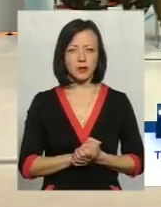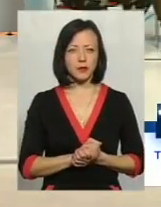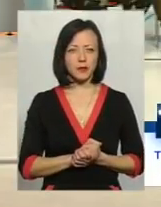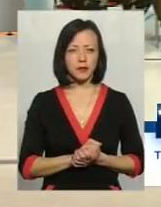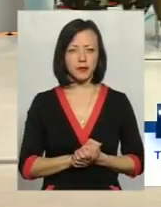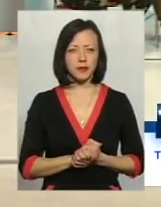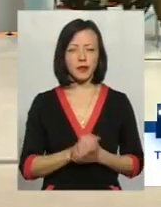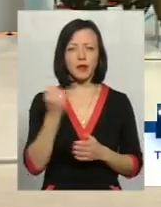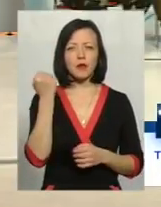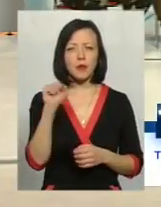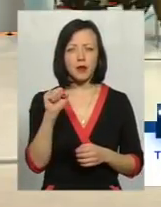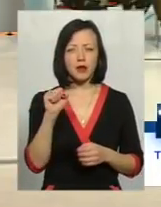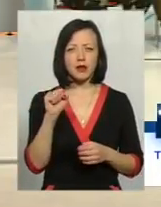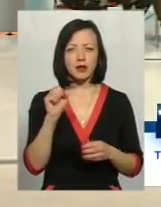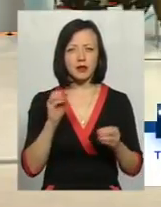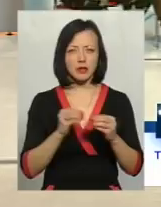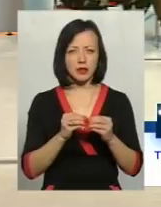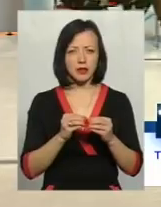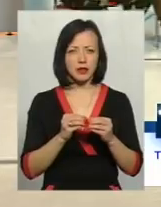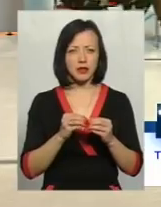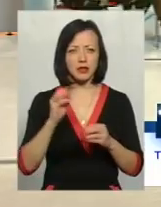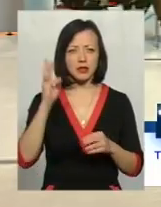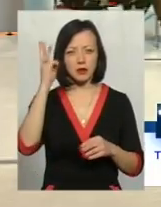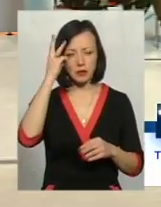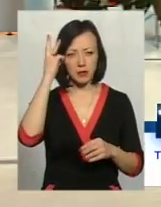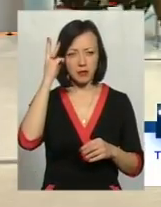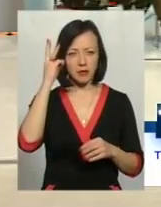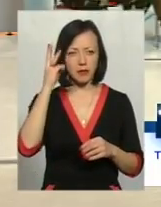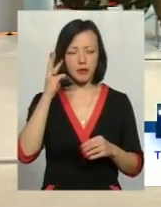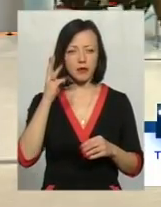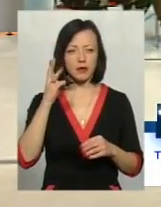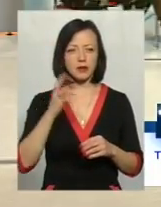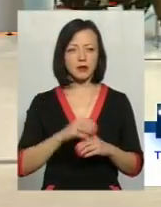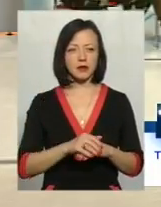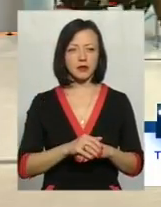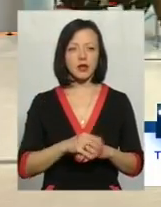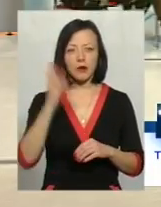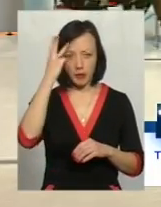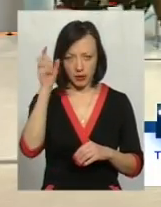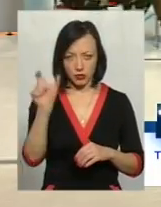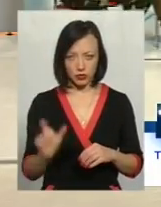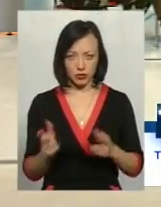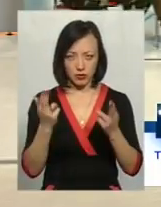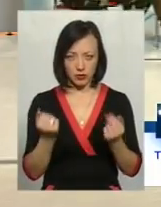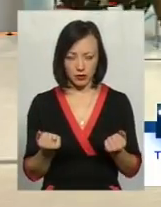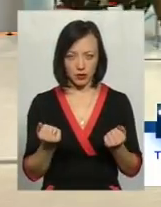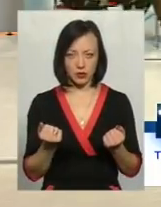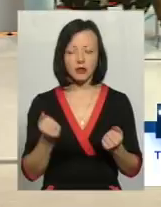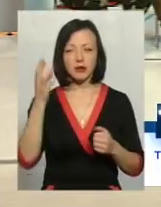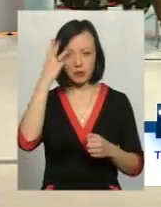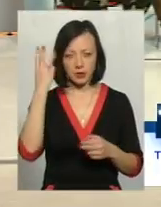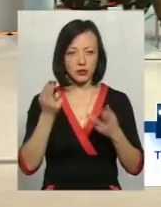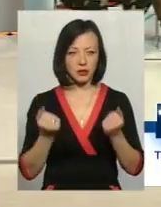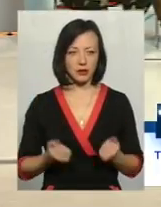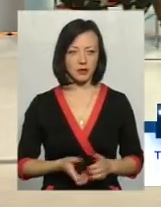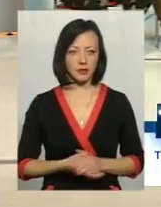допомога. Побіде двері. Він Хмельничанин. Хмельничанин, так?